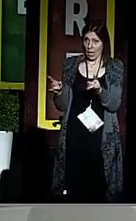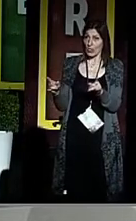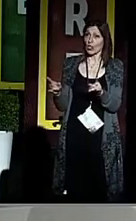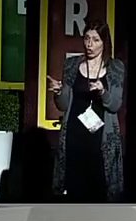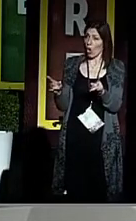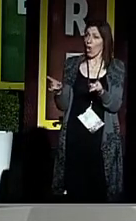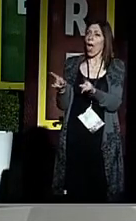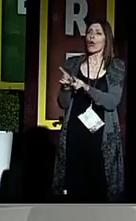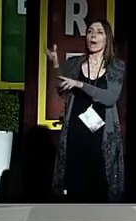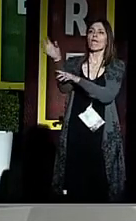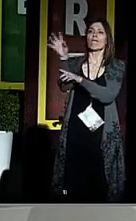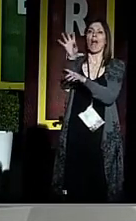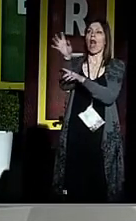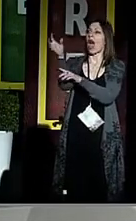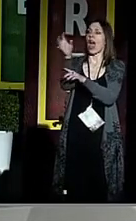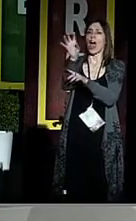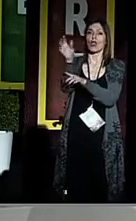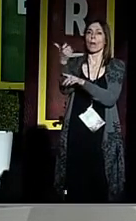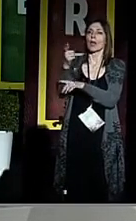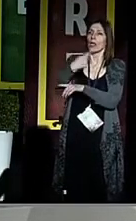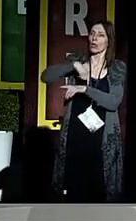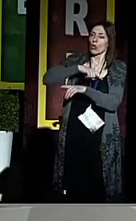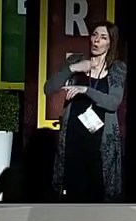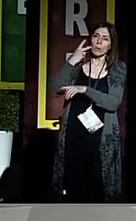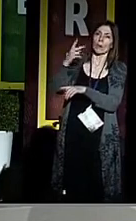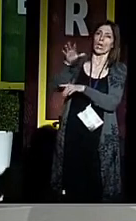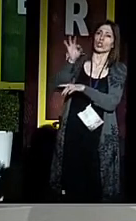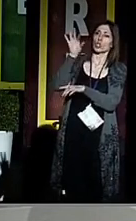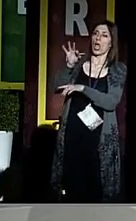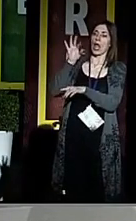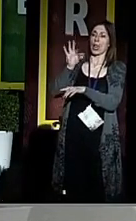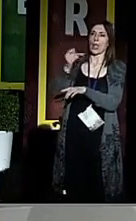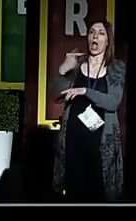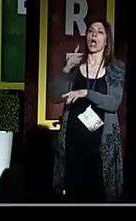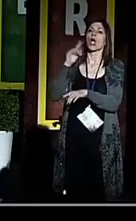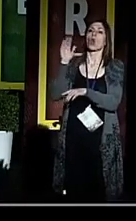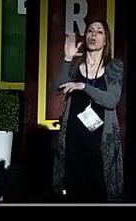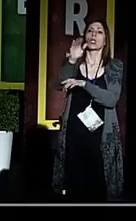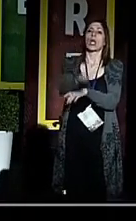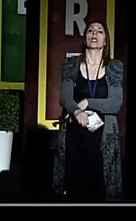faro anche per scelte che dobbiamo fare per quanto riguarda la quotidianità politica.